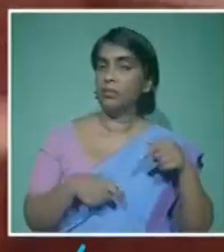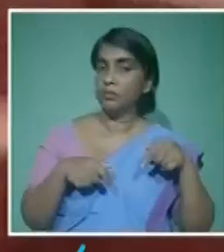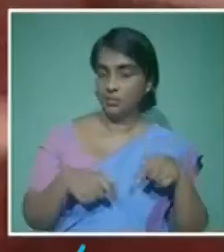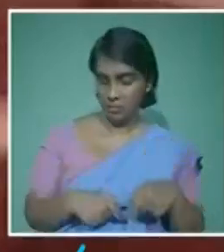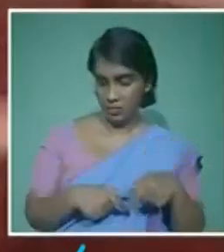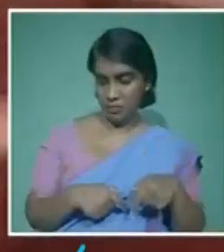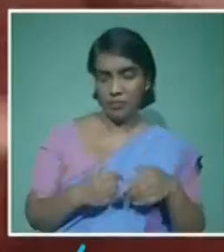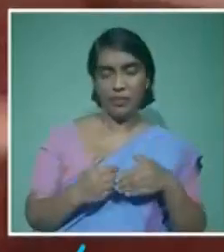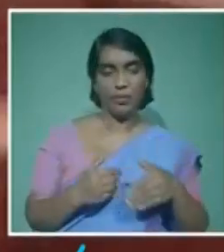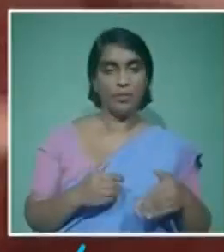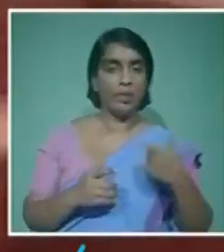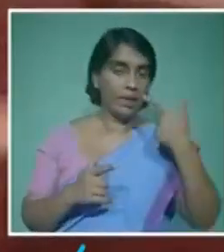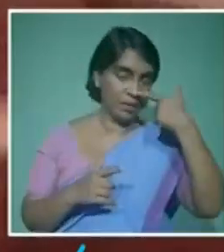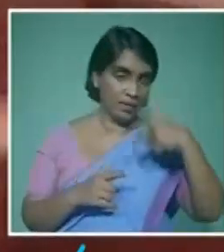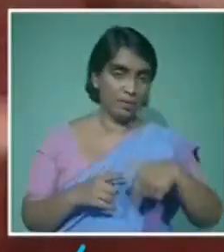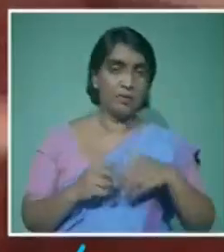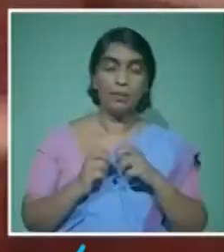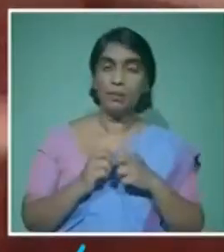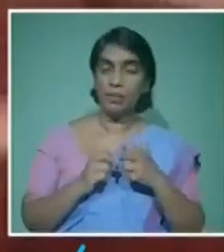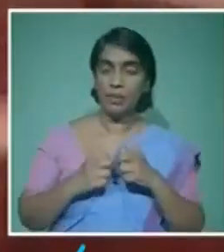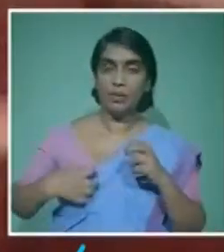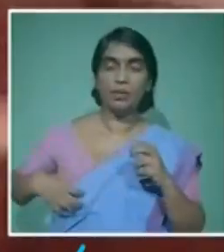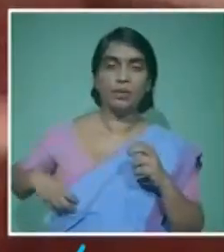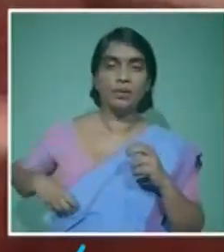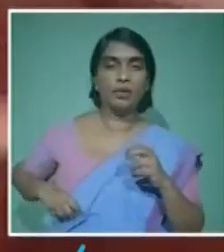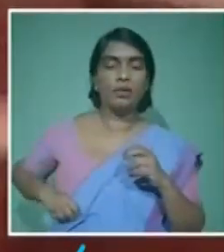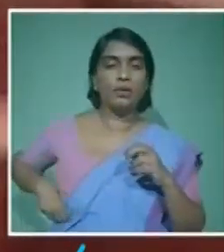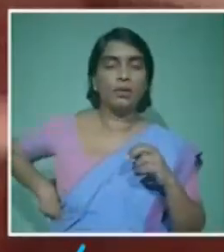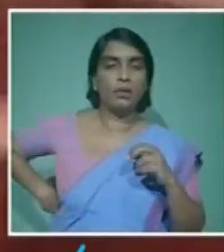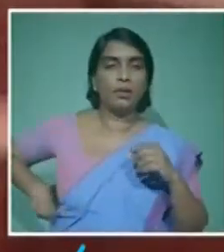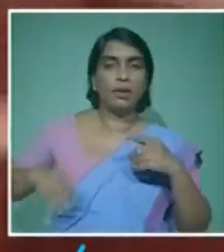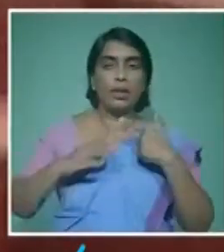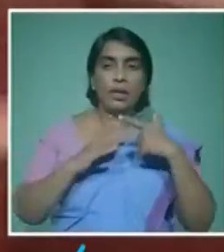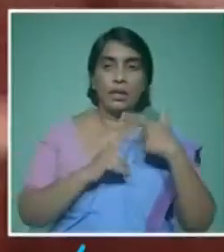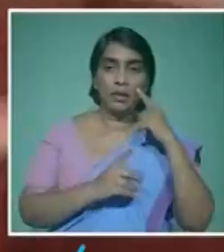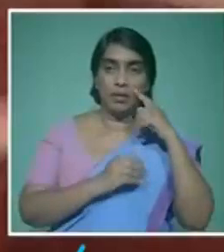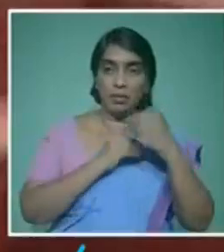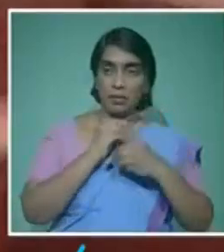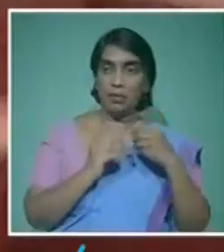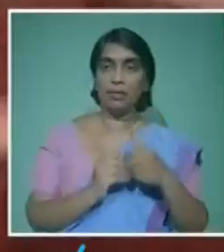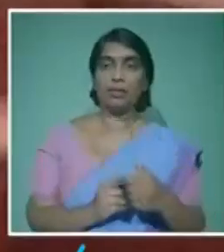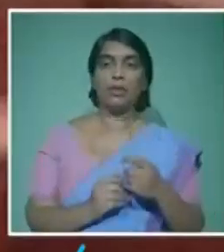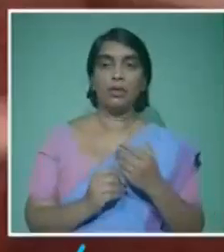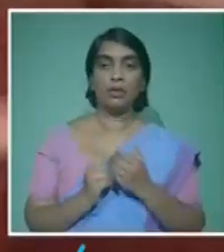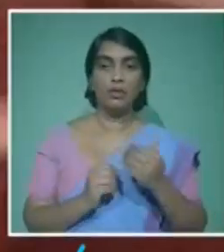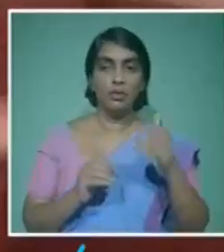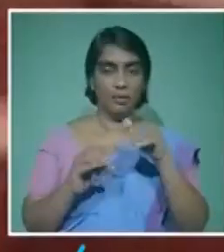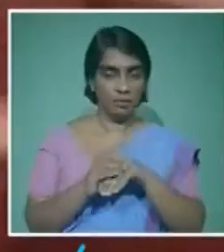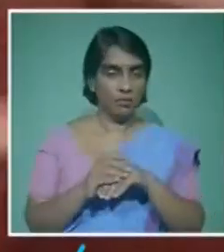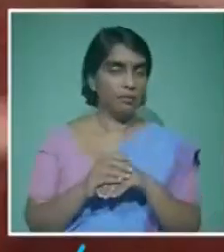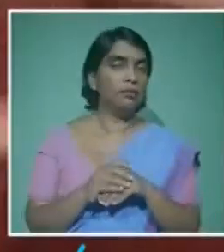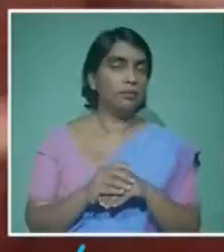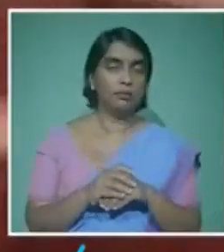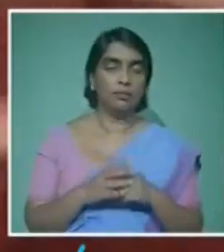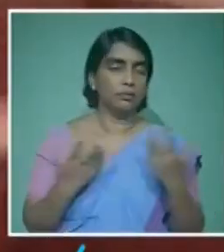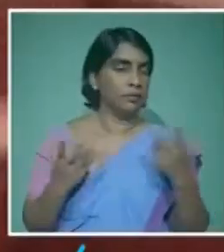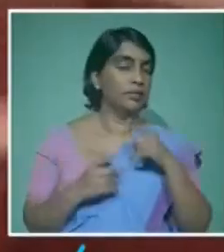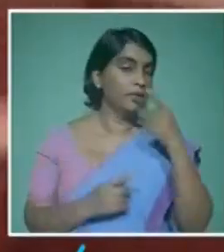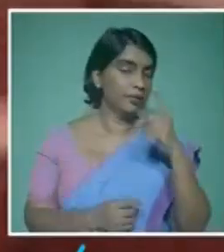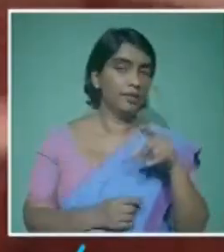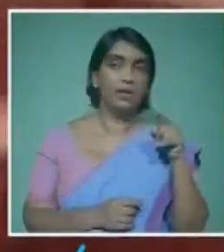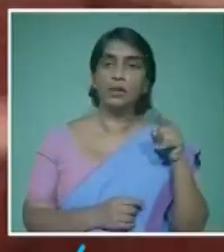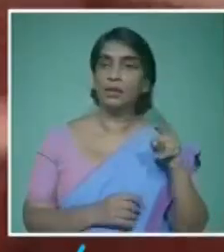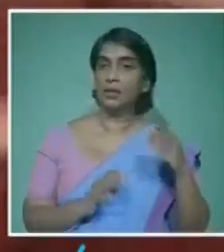கடற்தொழிலாளர்களுக்கும் மீனினங்களின் விலை அதிகரிப்பு காரணமாக உரிய போசாக்கினை பெற இயலாதுள்ள